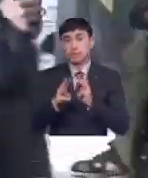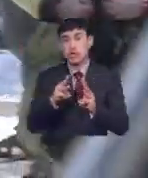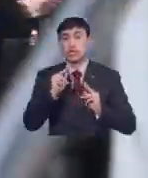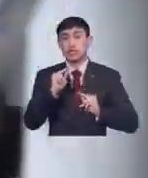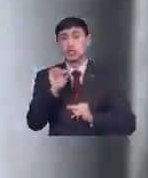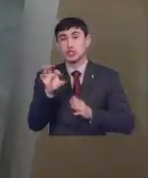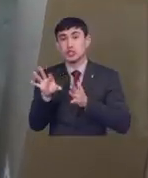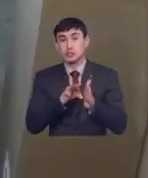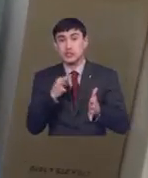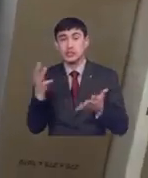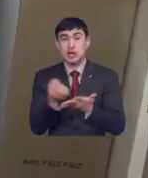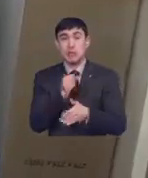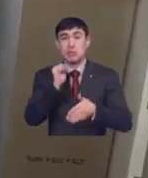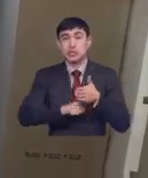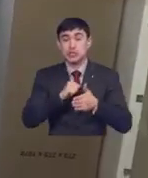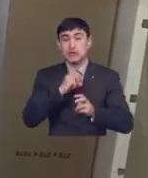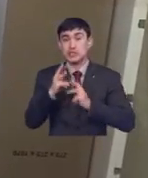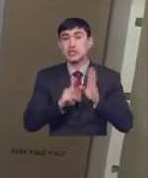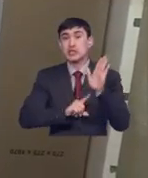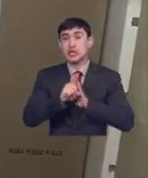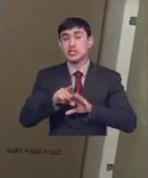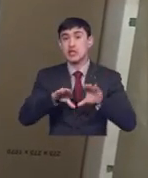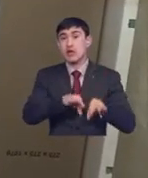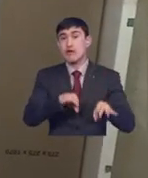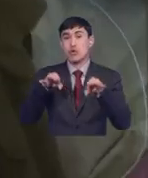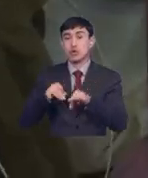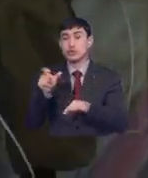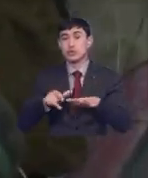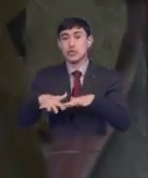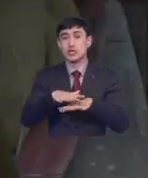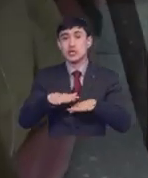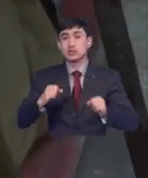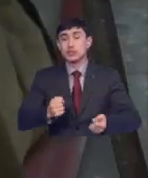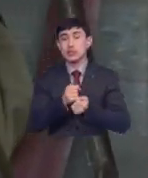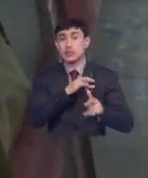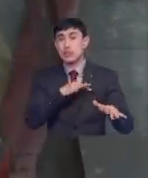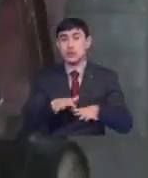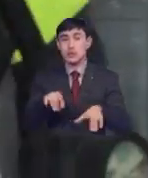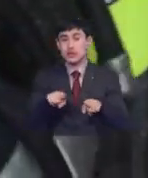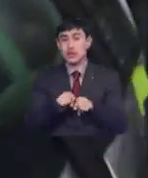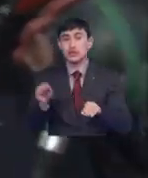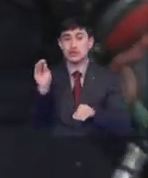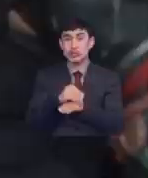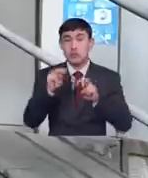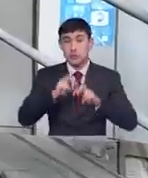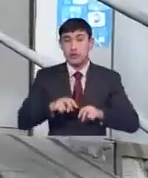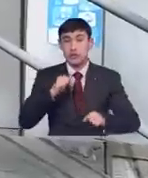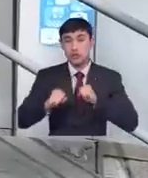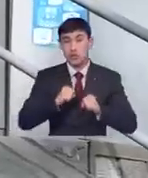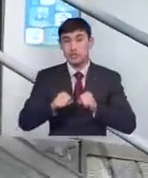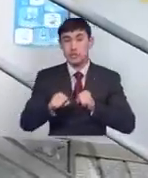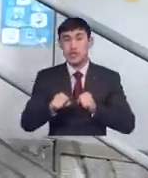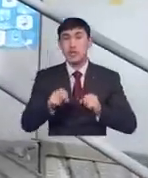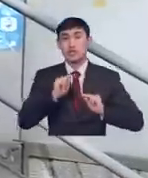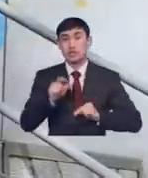ДЧС быстро определили причину возгорания и начали эвакуацию людей из здания. Спасательные мероприятия также включали проверку скорости